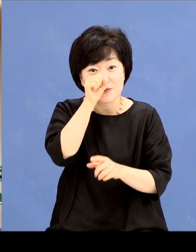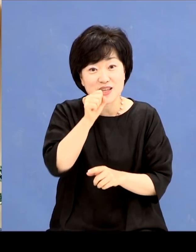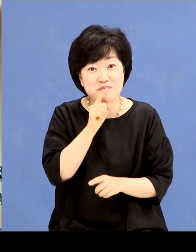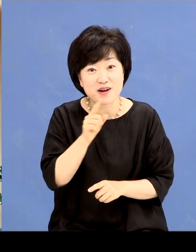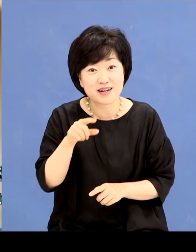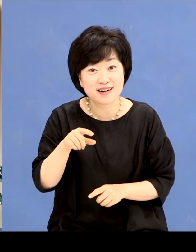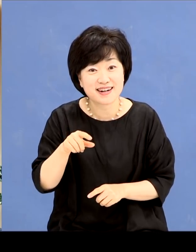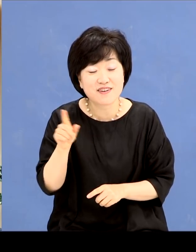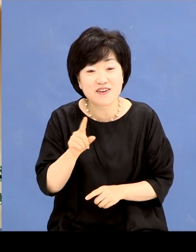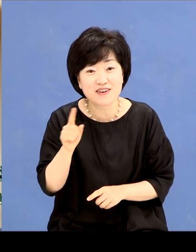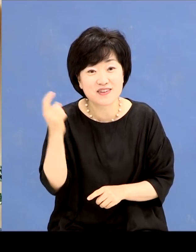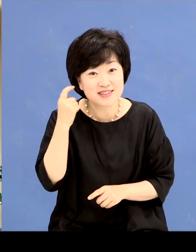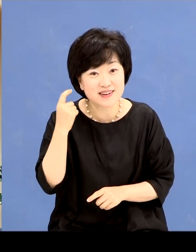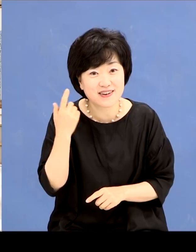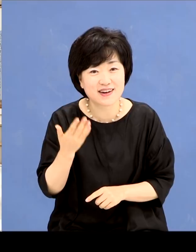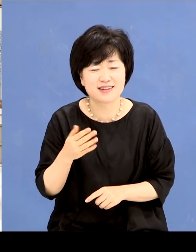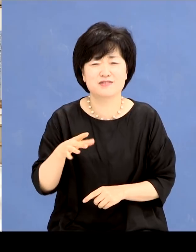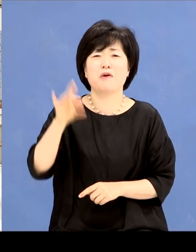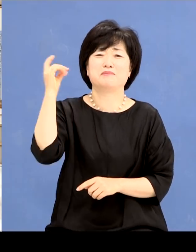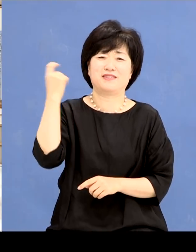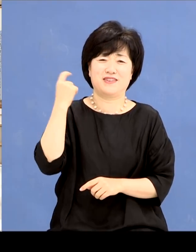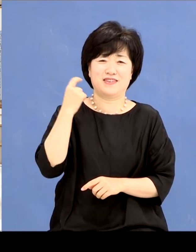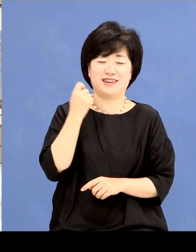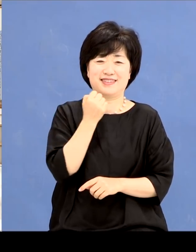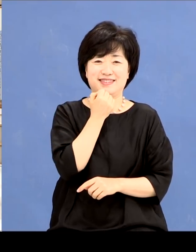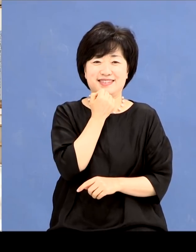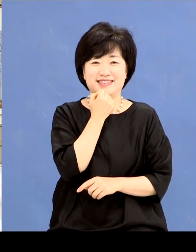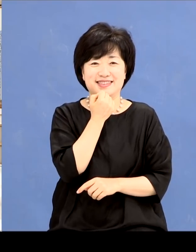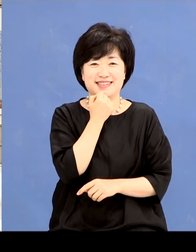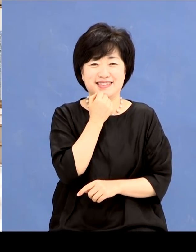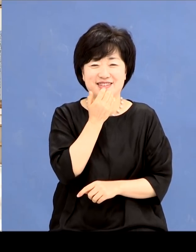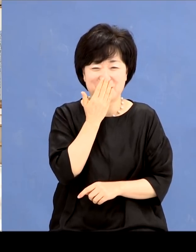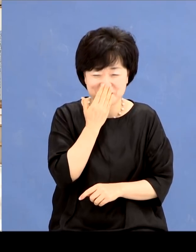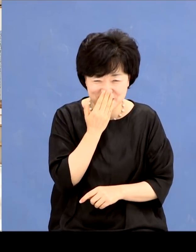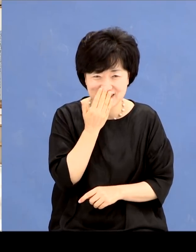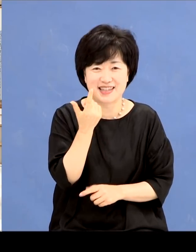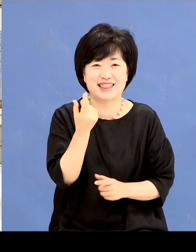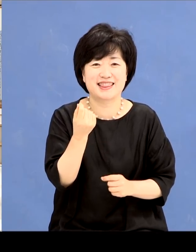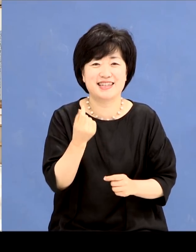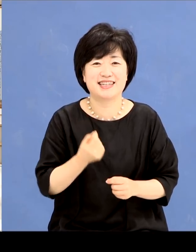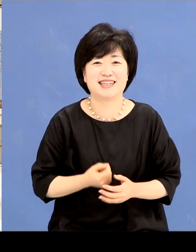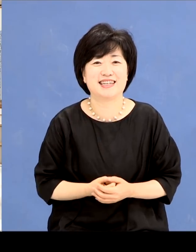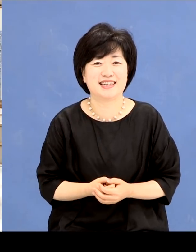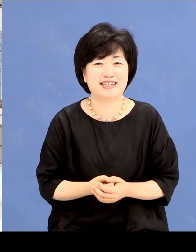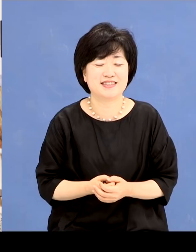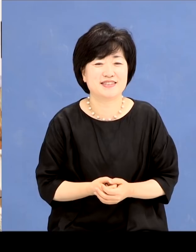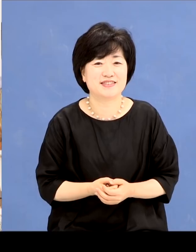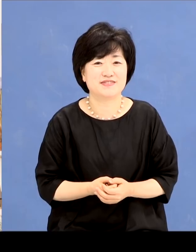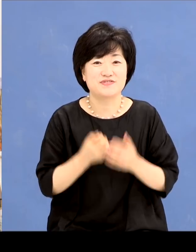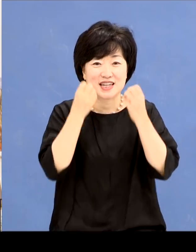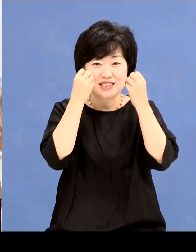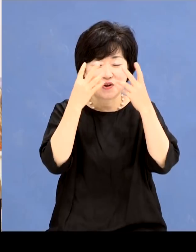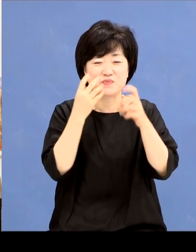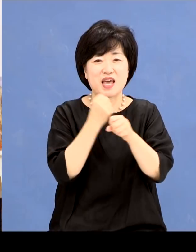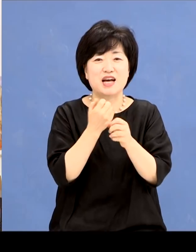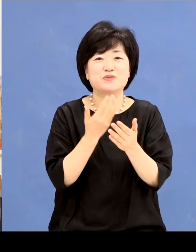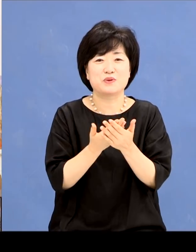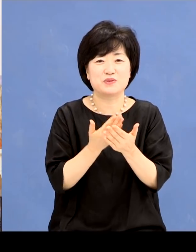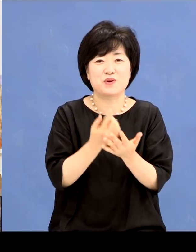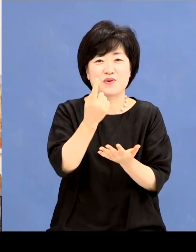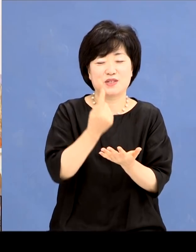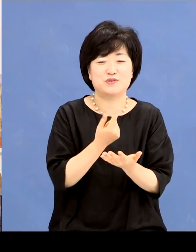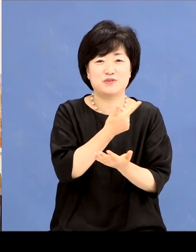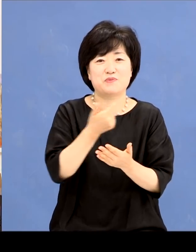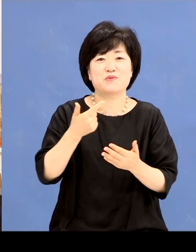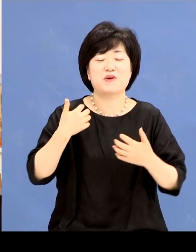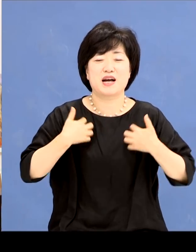좋다는 말씀 많이 들으시죠? 처음 듣습니다. 너무 좋으신데요? 또 겸손하시게. 네네네. 네. 오늘 이렇게 새롭게 하셔서 나와주셔서 너무